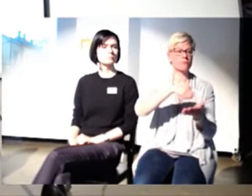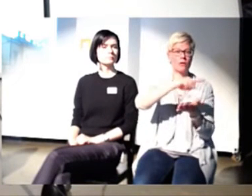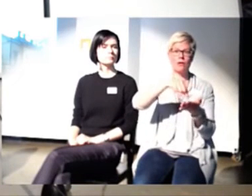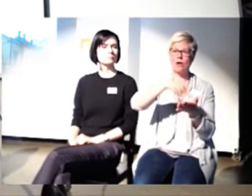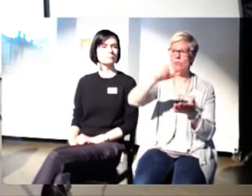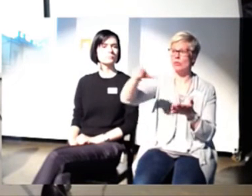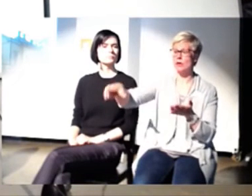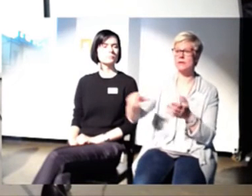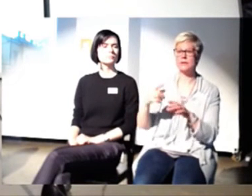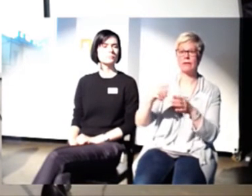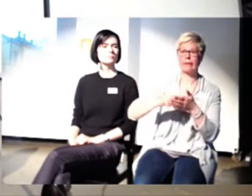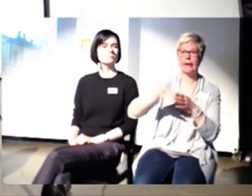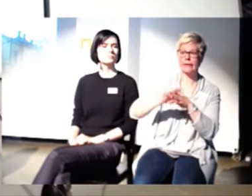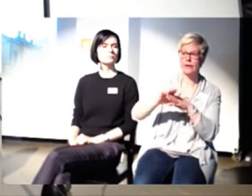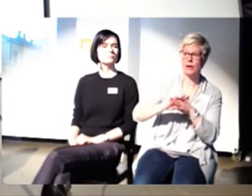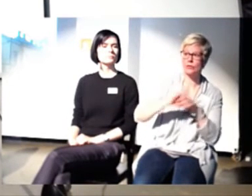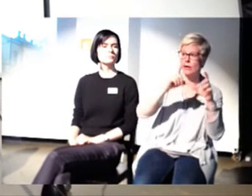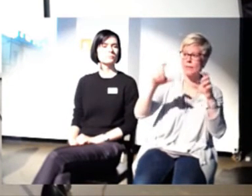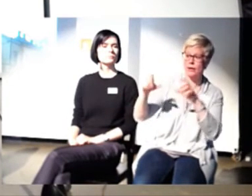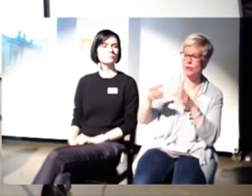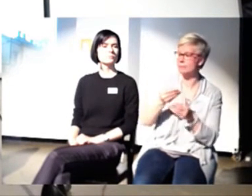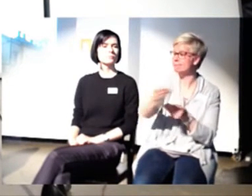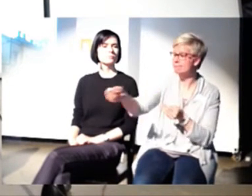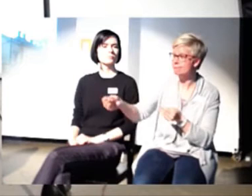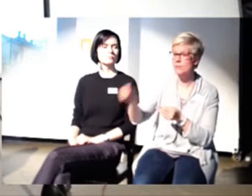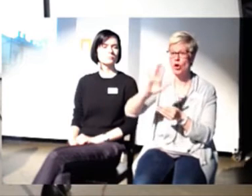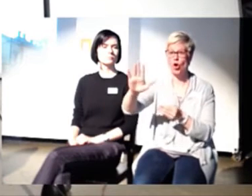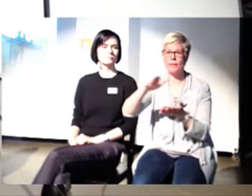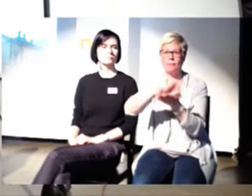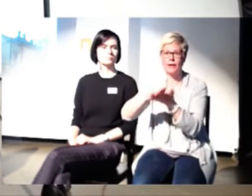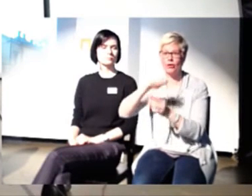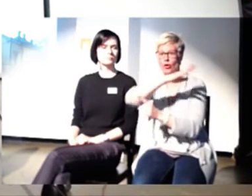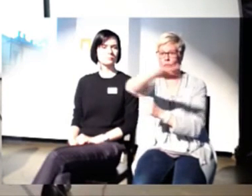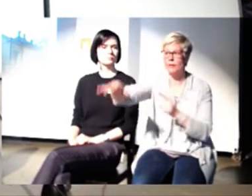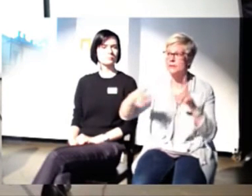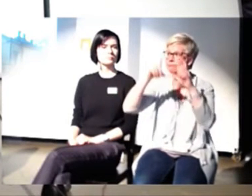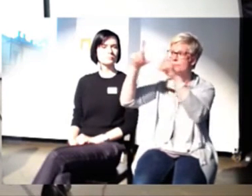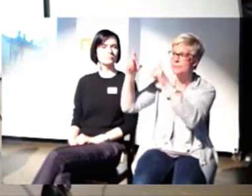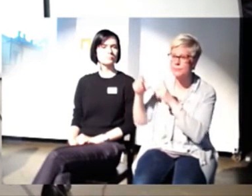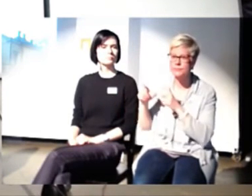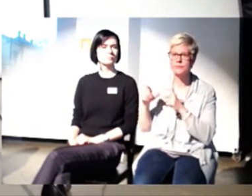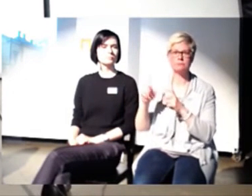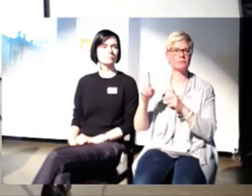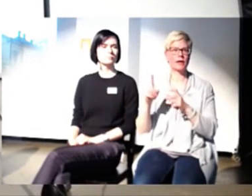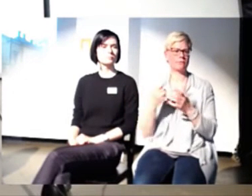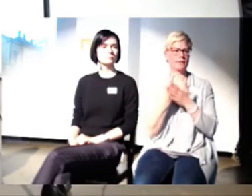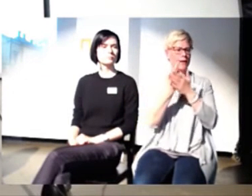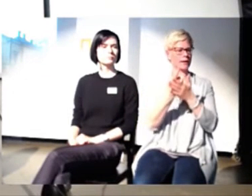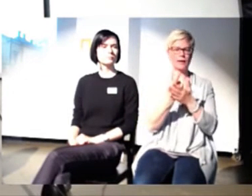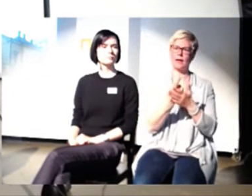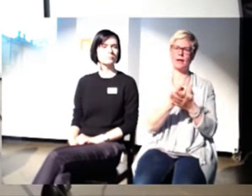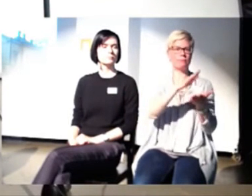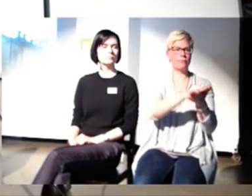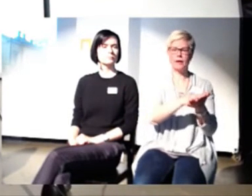kertakäyttökameroita ja he kuvasivat omaa ympäristöään ja paikkoja, jotka olivat heille tärkeitä tai merkityksettömiä ja